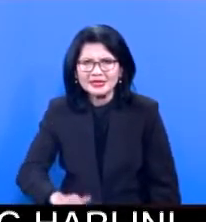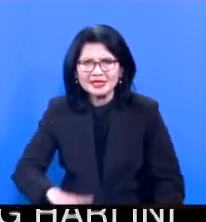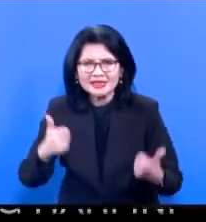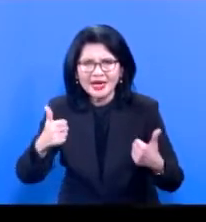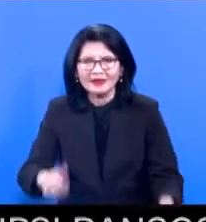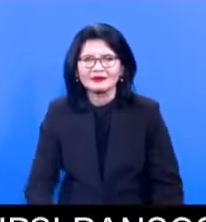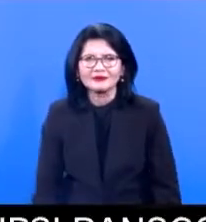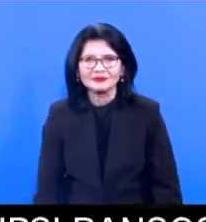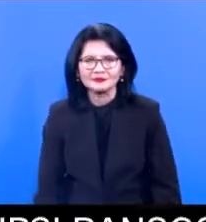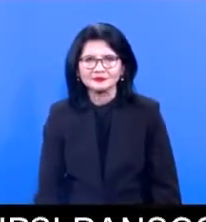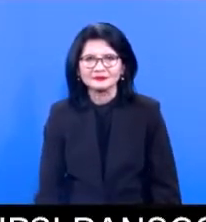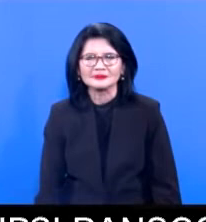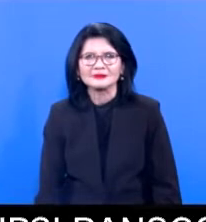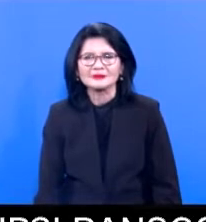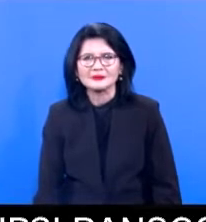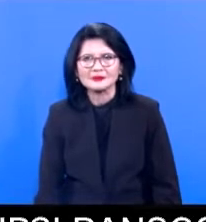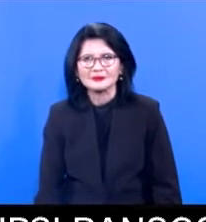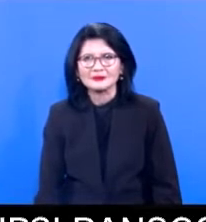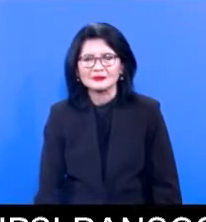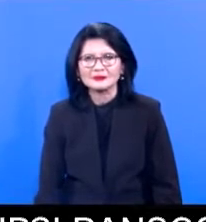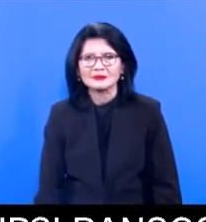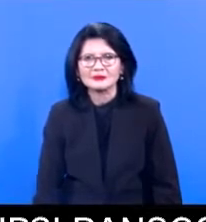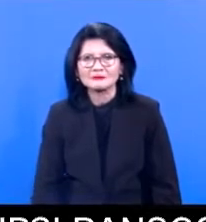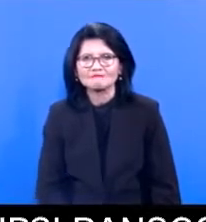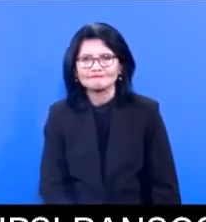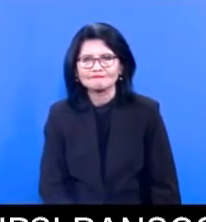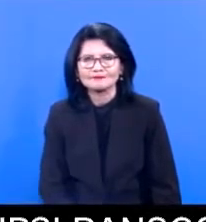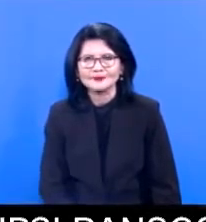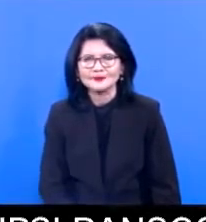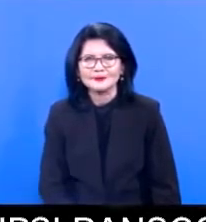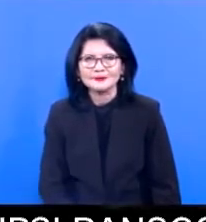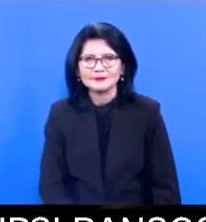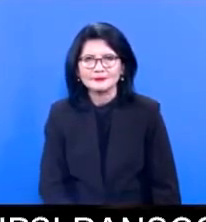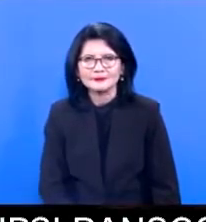agar mereka bisa kembali berjualan. Deden Rahadian, Garut, Jawa Barat.